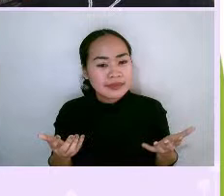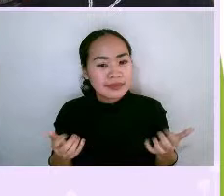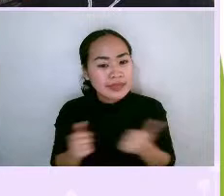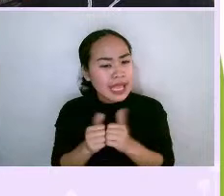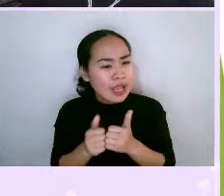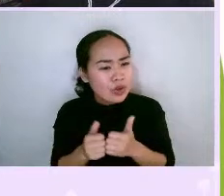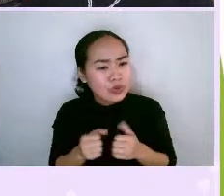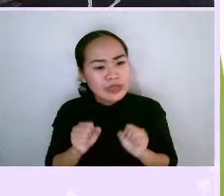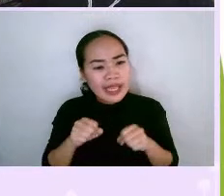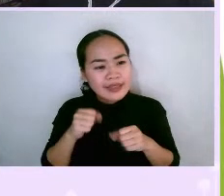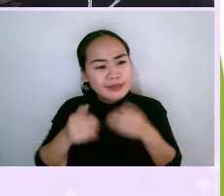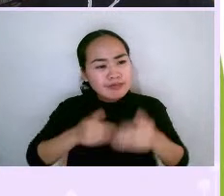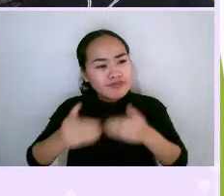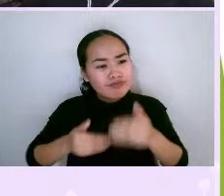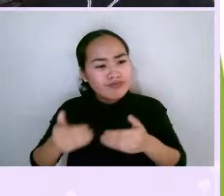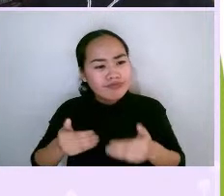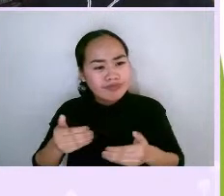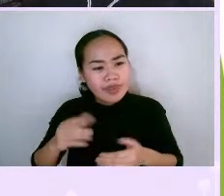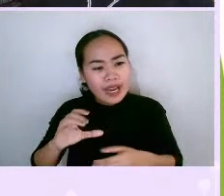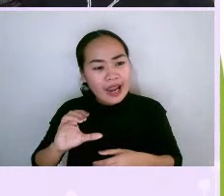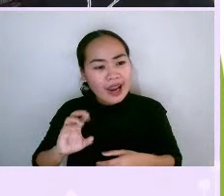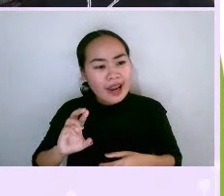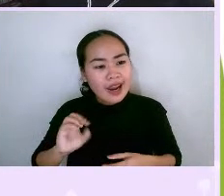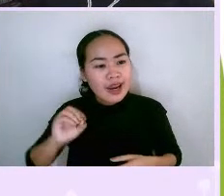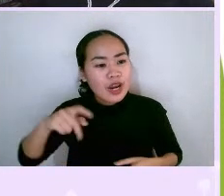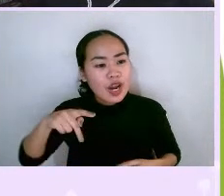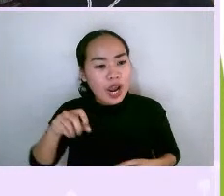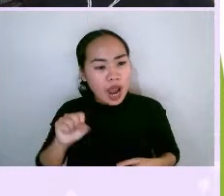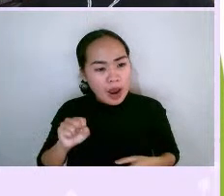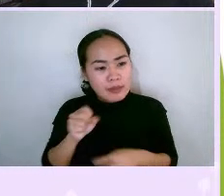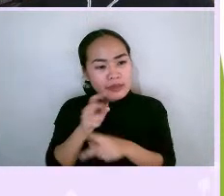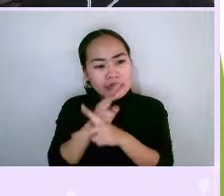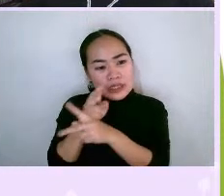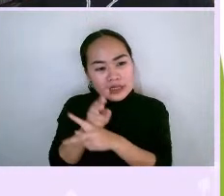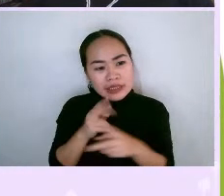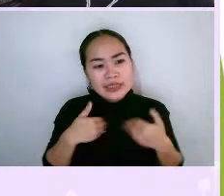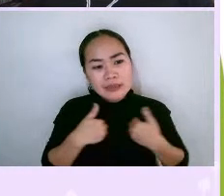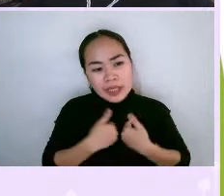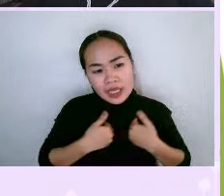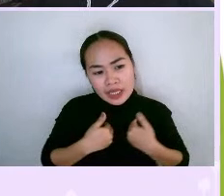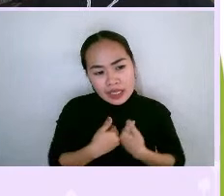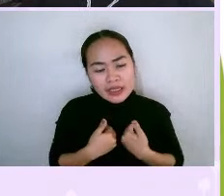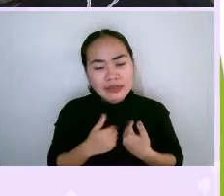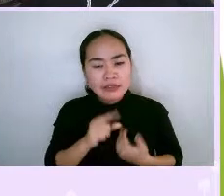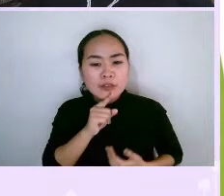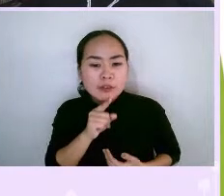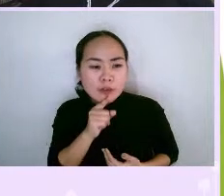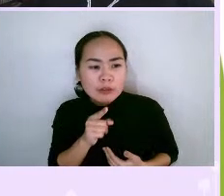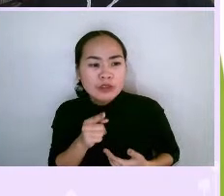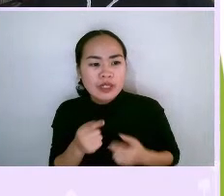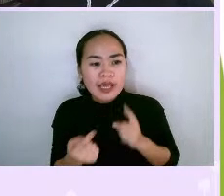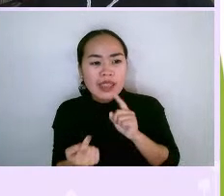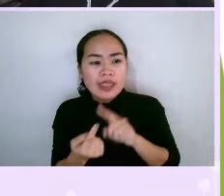cultivate ng crops and pag-aalaga ng hayop, hanggang sa po sa